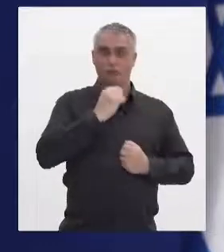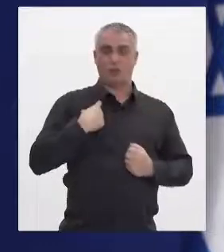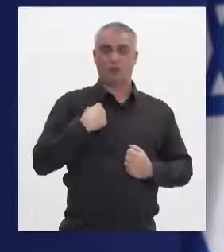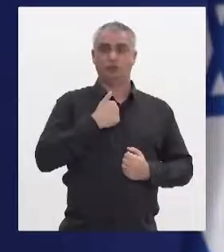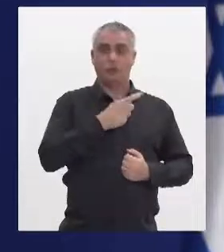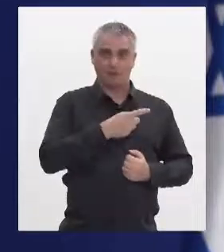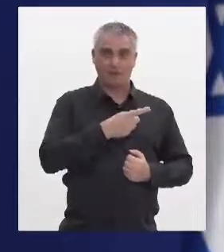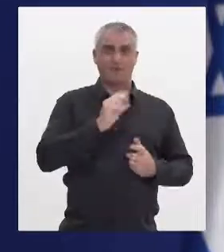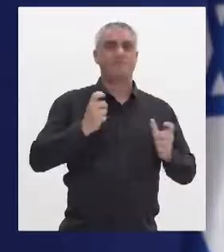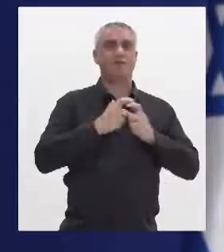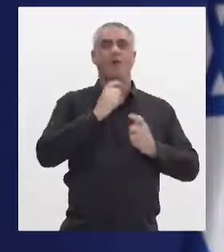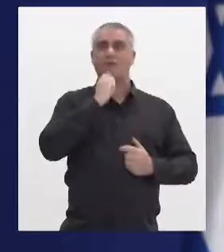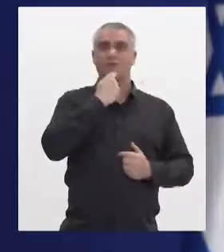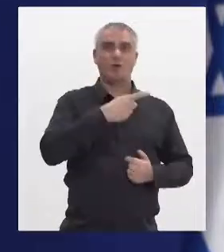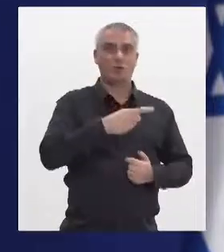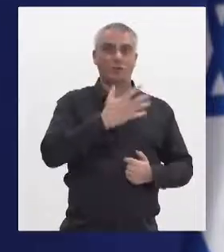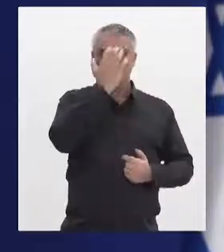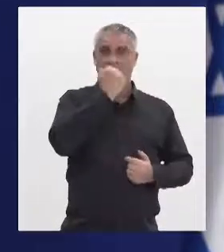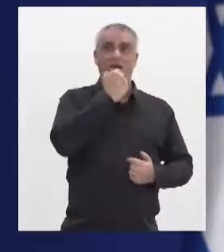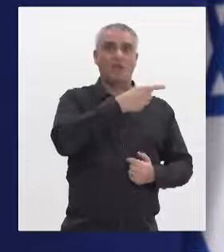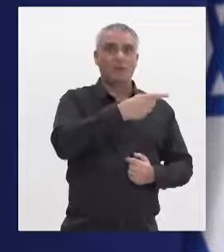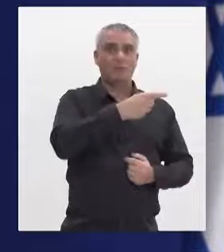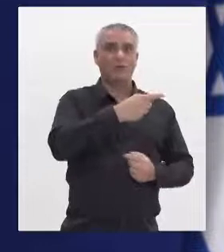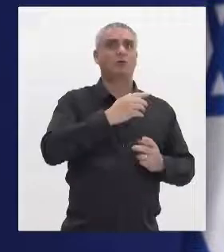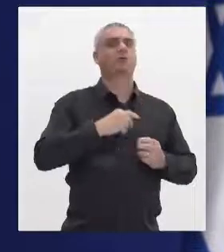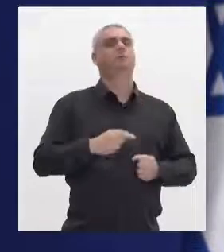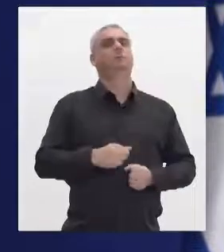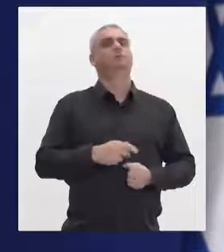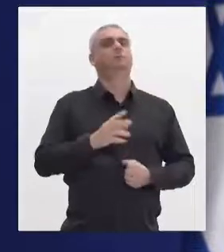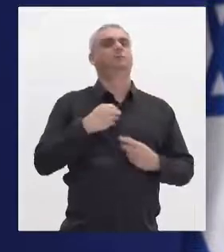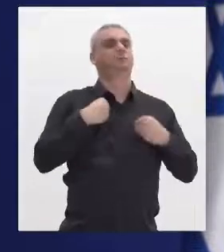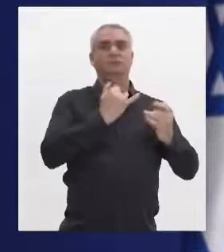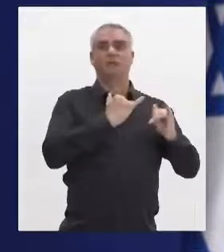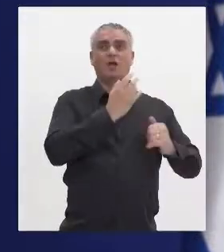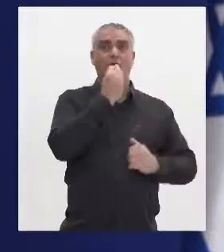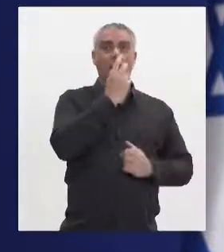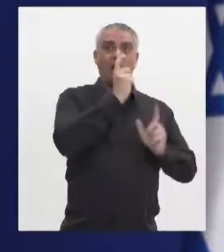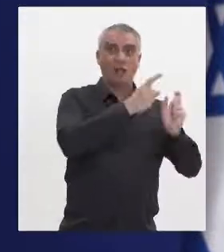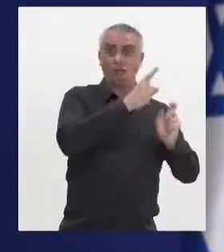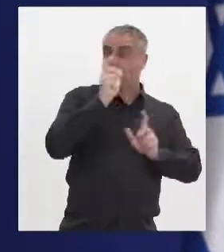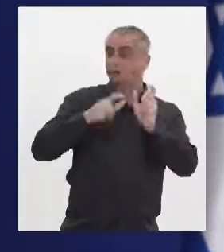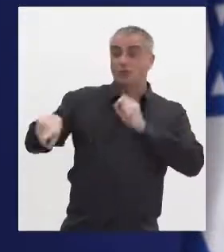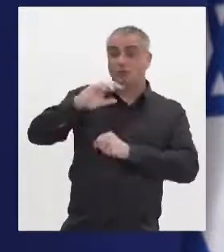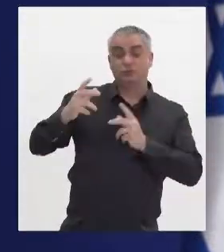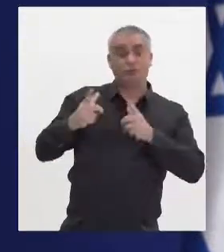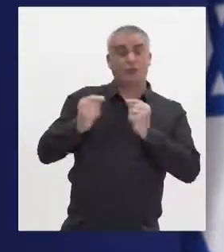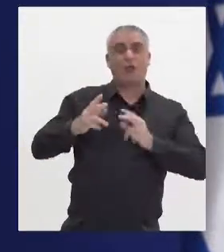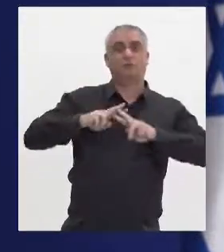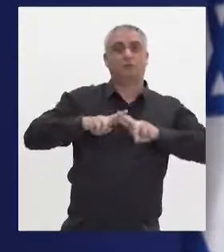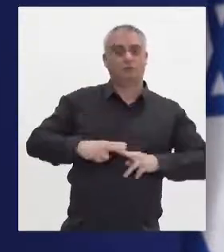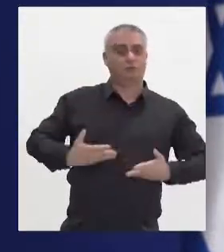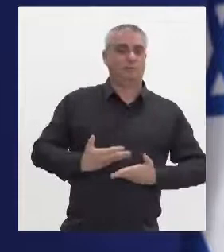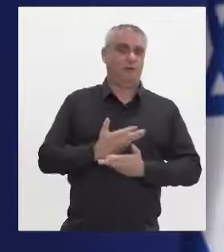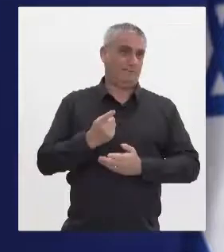הכללי ואגף המודיעין חמאס הוגר ציוד ואוכל לאנשיו בזמן ש אוכלוסיית עזה מתקשה